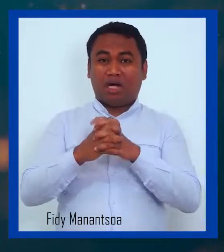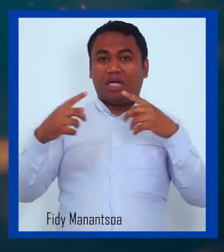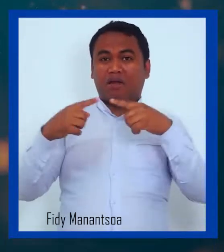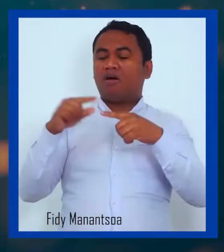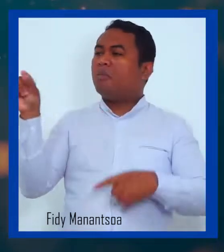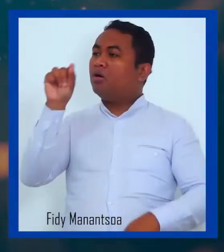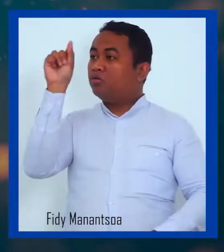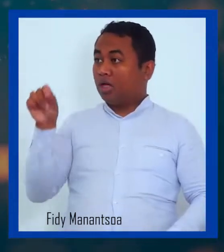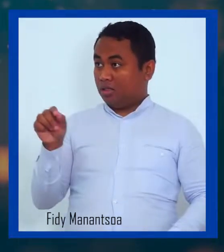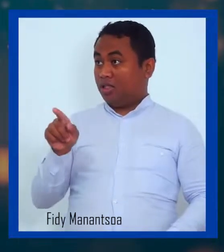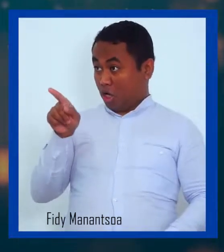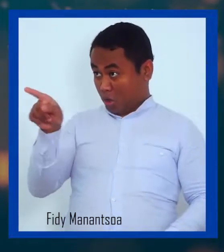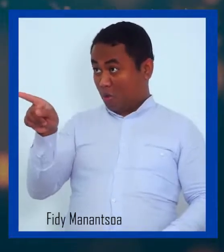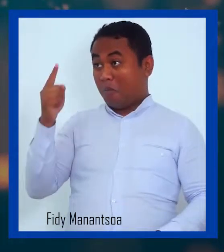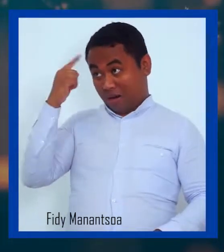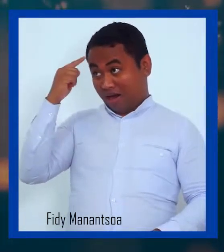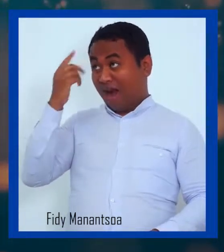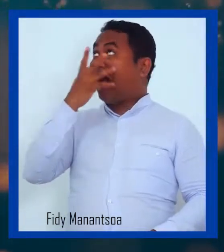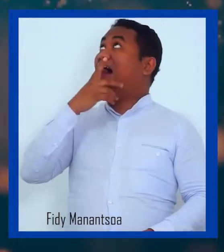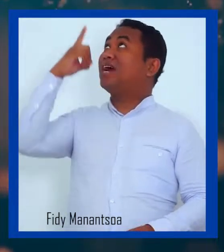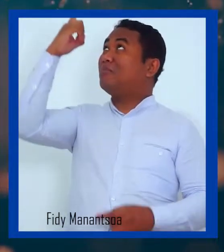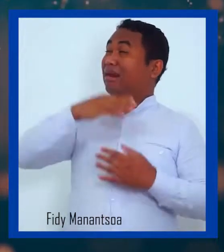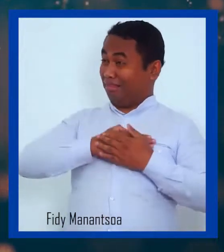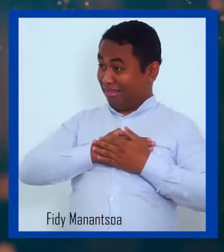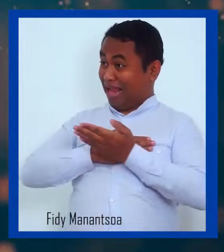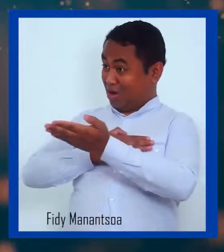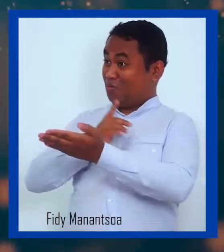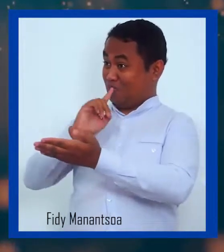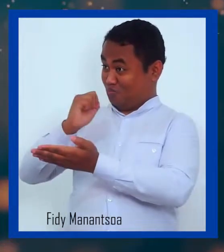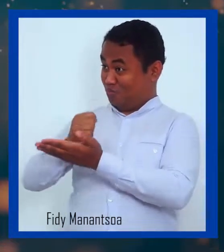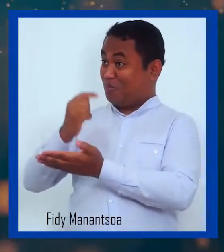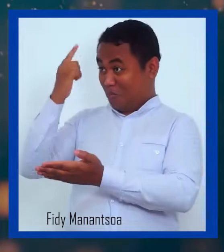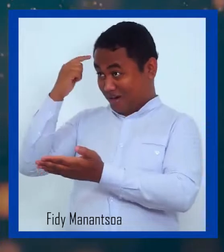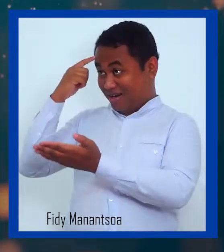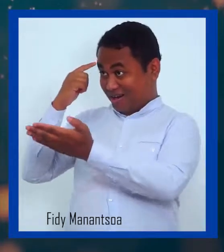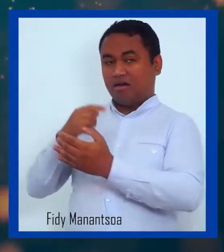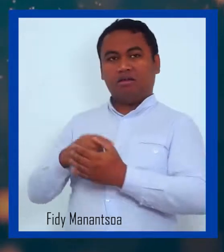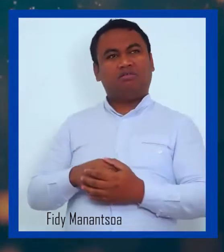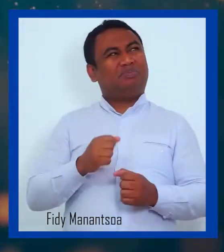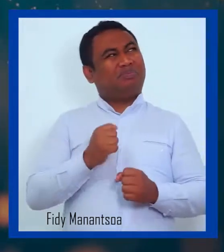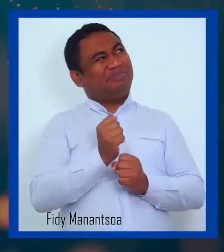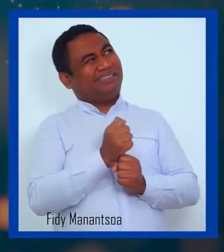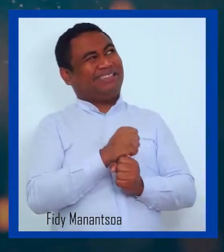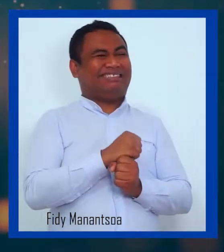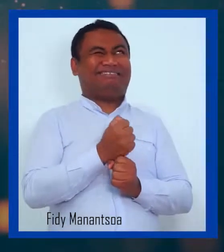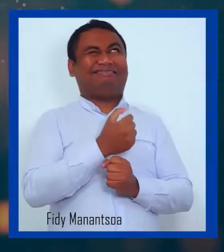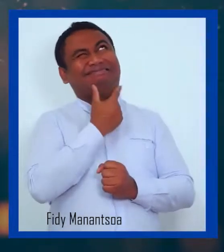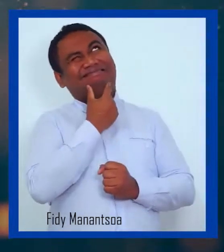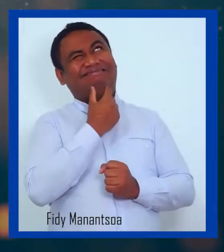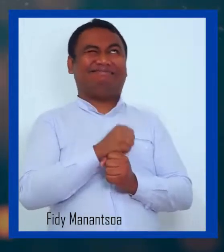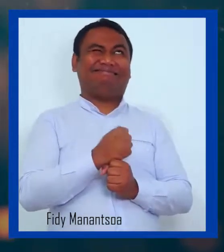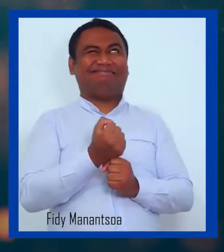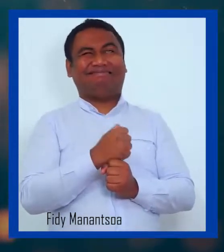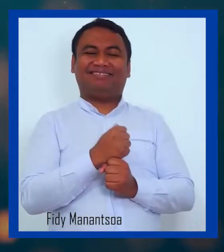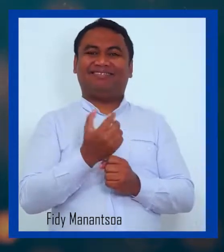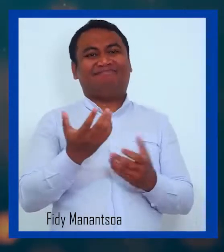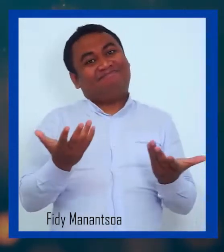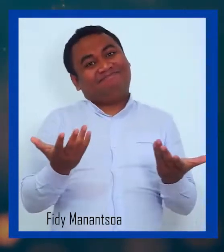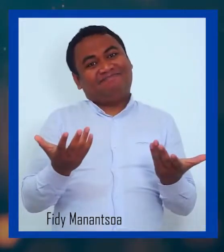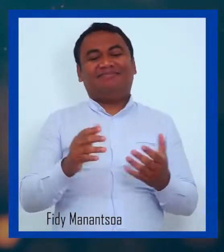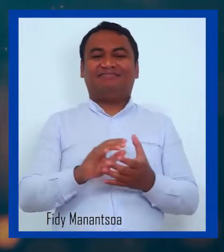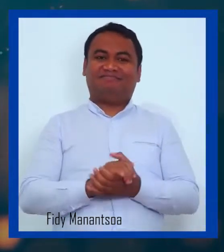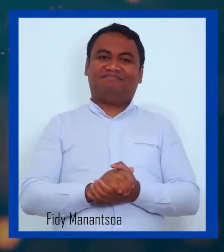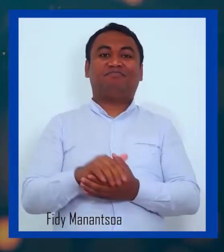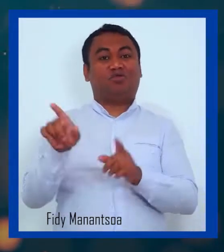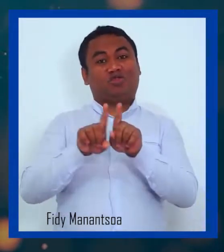rehefa tena resahanao izy dia tsy dia tena mahatakatra izay ilay hoe fitiavan'Andriamanitra izay. Mbola tsy tena resy lahatra sy mino